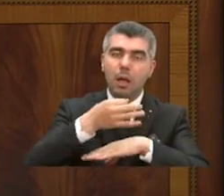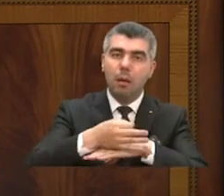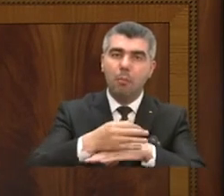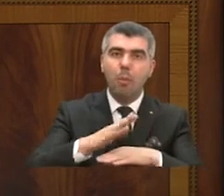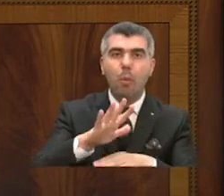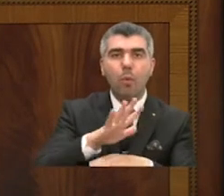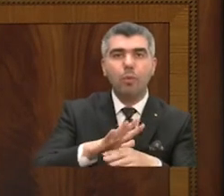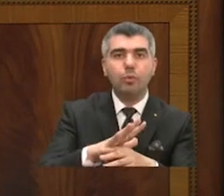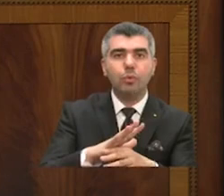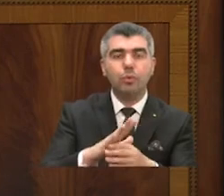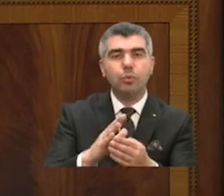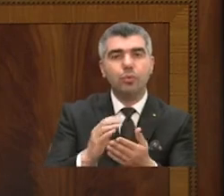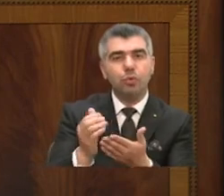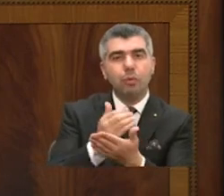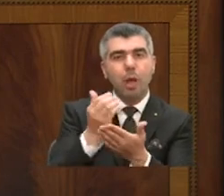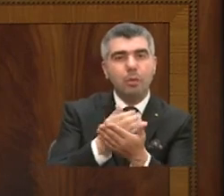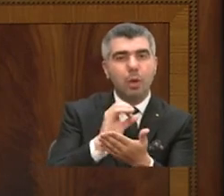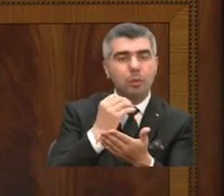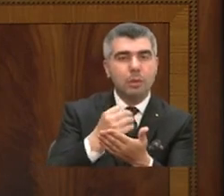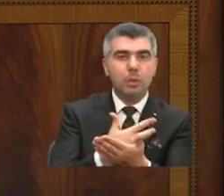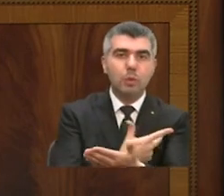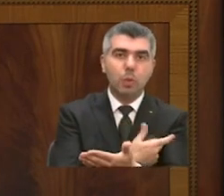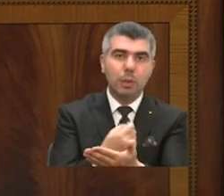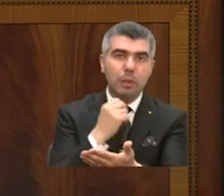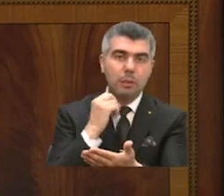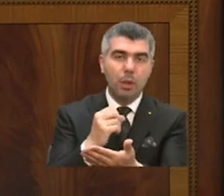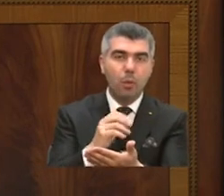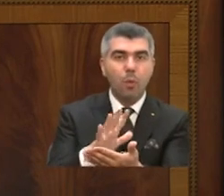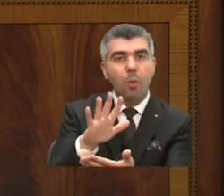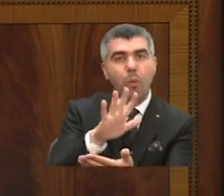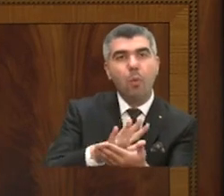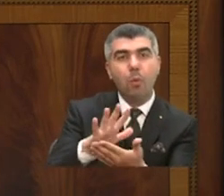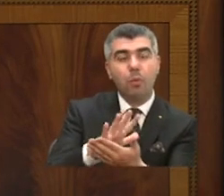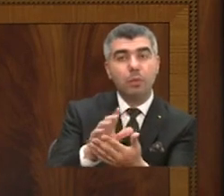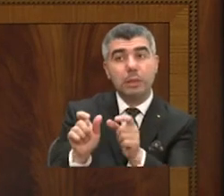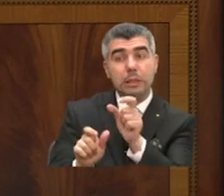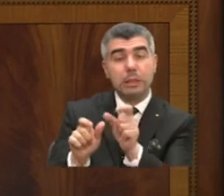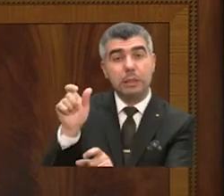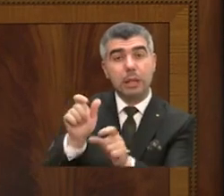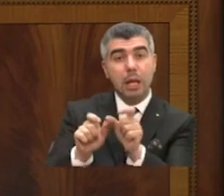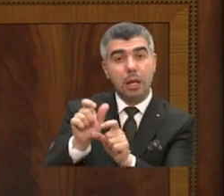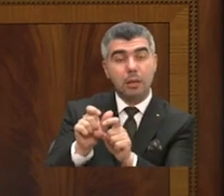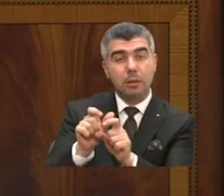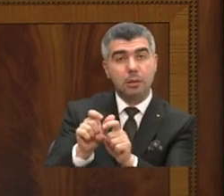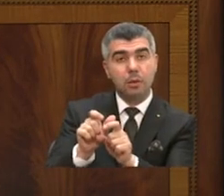المتعلقة باليقظة عند جمع الدم